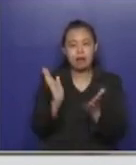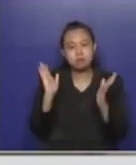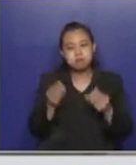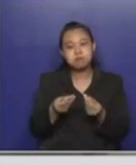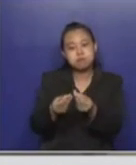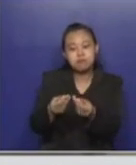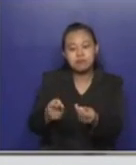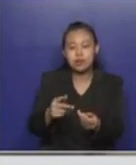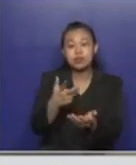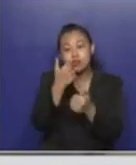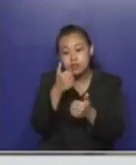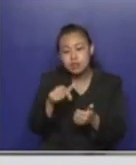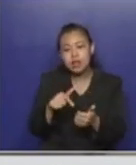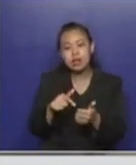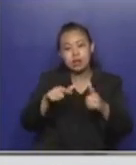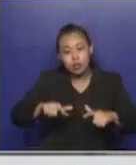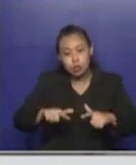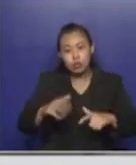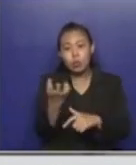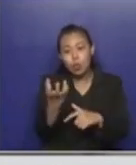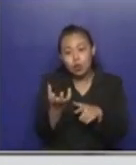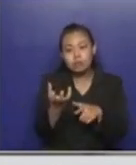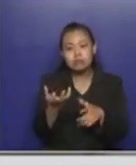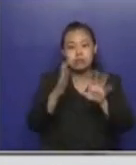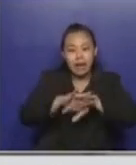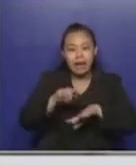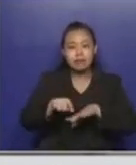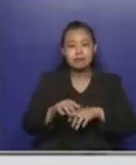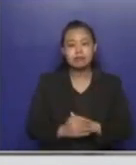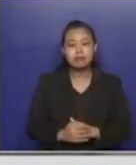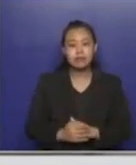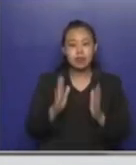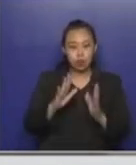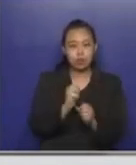ามเขาว่าคุณสนใจคอร์สลดความอ้วนไหมอย่างนั้นเลยค่ะคนจะทำแบ